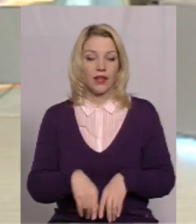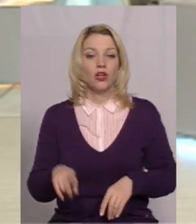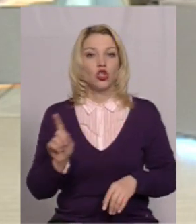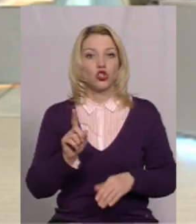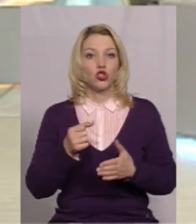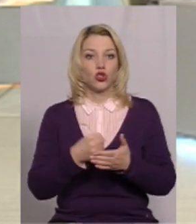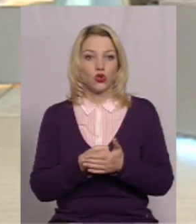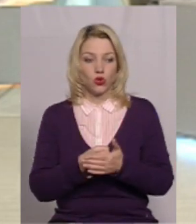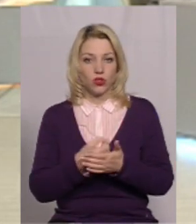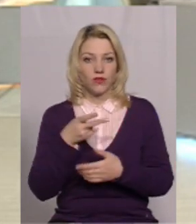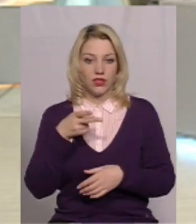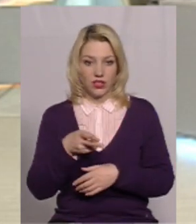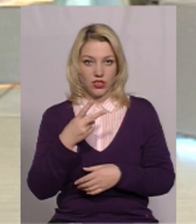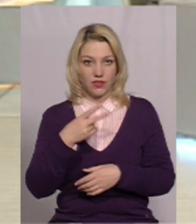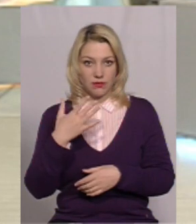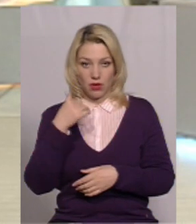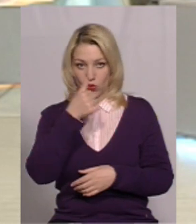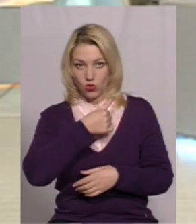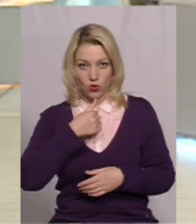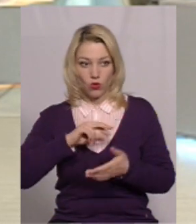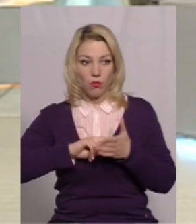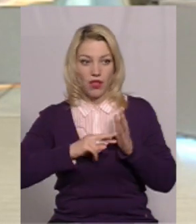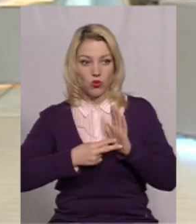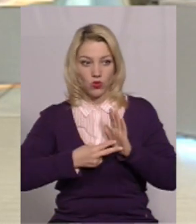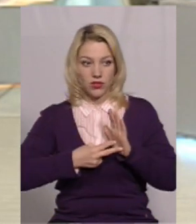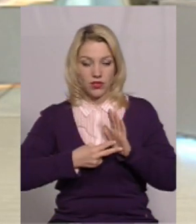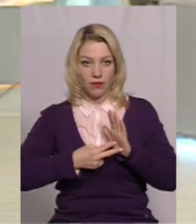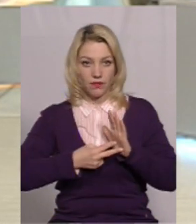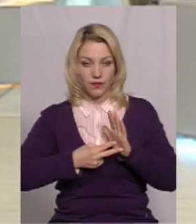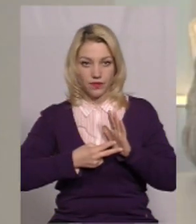що до 2025 року планується